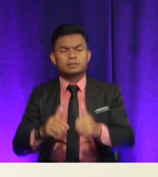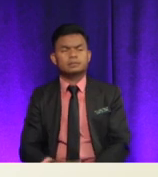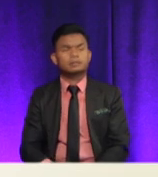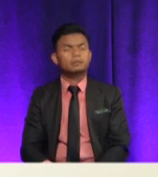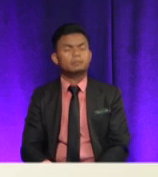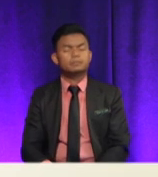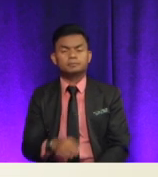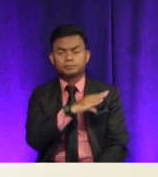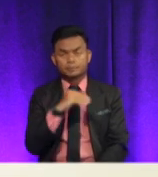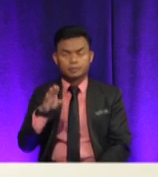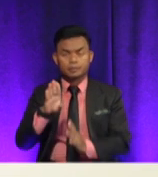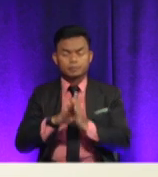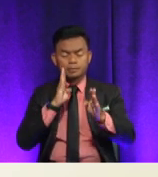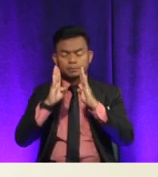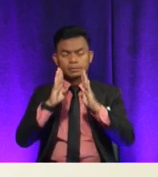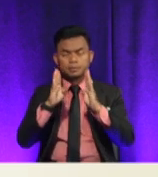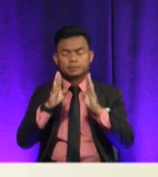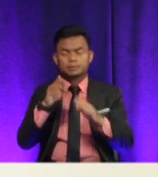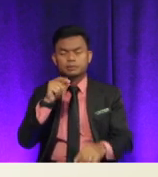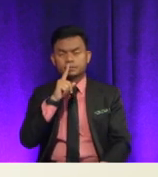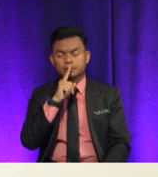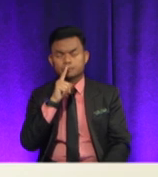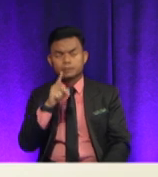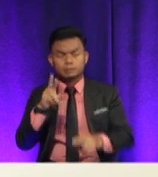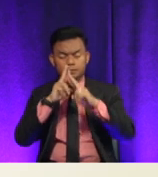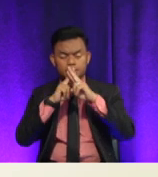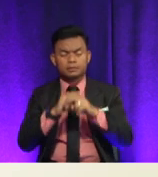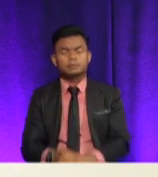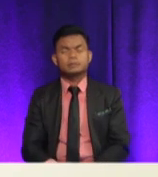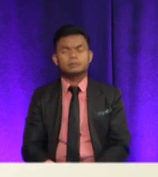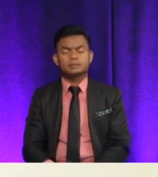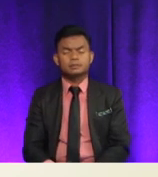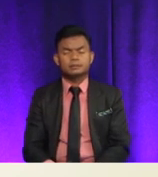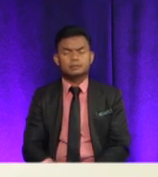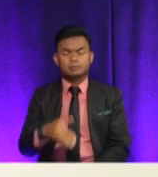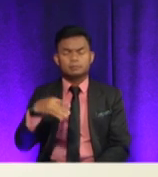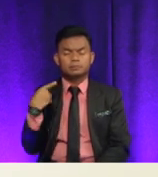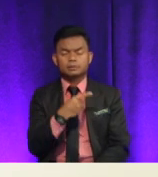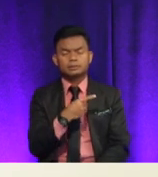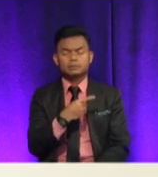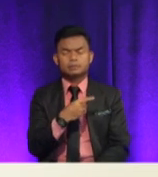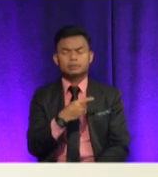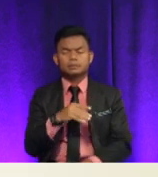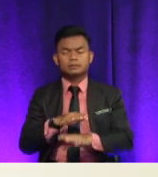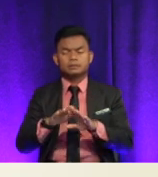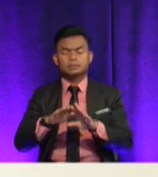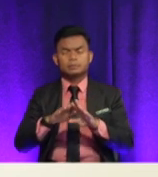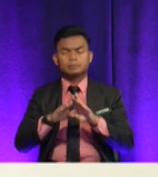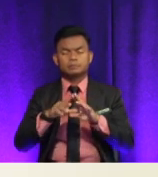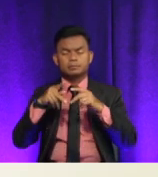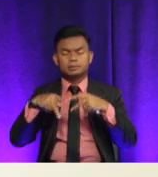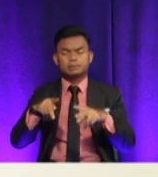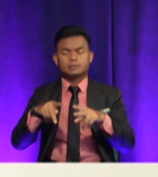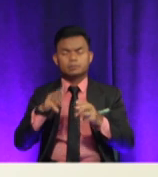lalu berbicara sesama sendiri dengan mengatakan sebelum ini taman Bidasari tidak pernah Tidak Pernah wujud